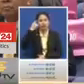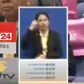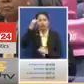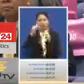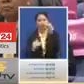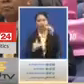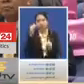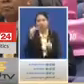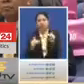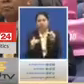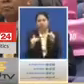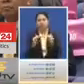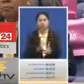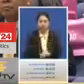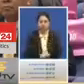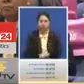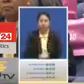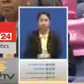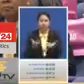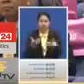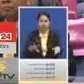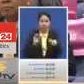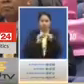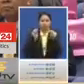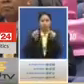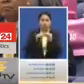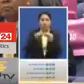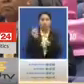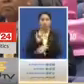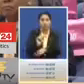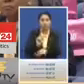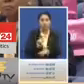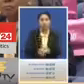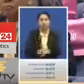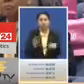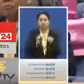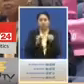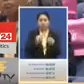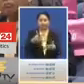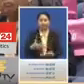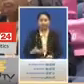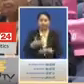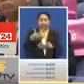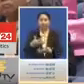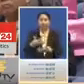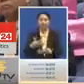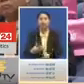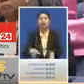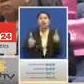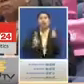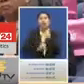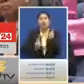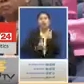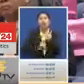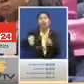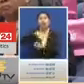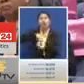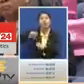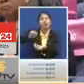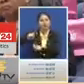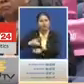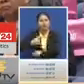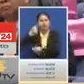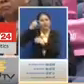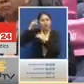เยอะแล้วมีตัวเลขอีกหลายตัวที่ท่านสมคิดท่านคิดดีท่านก็มองดีตั้ง